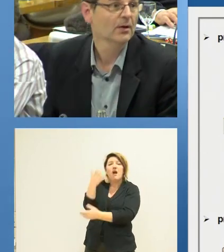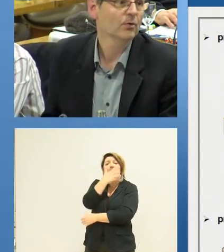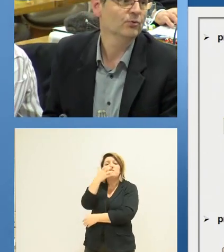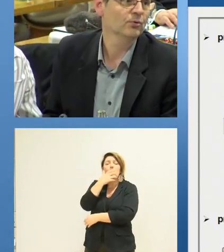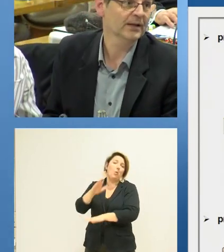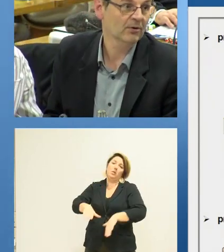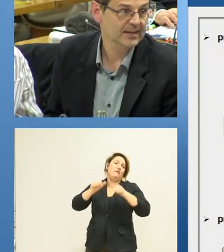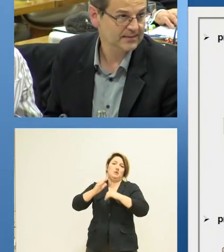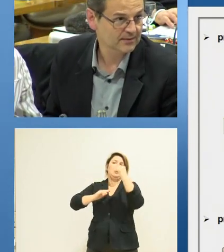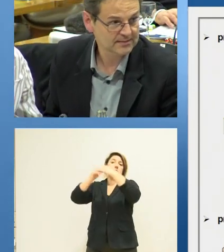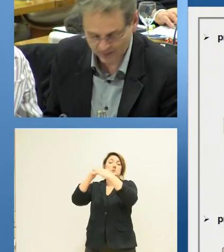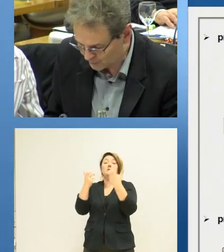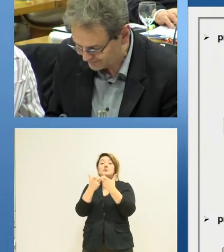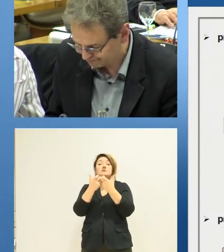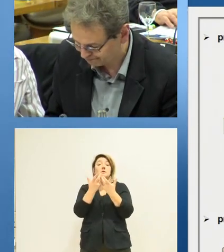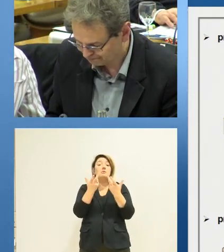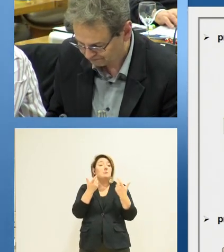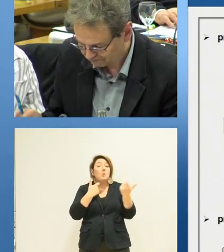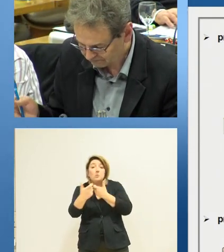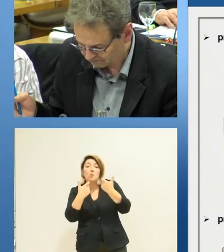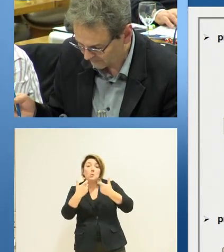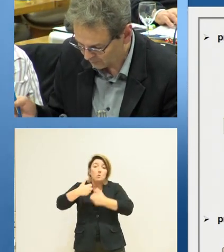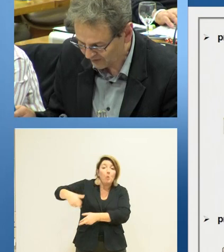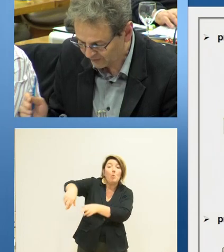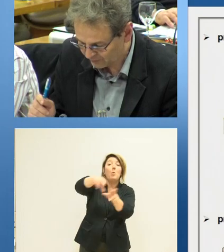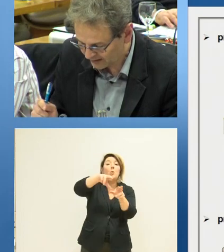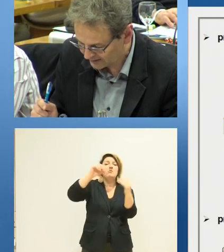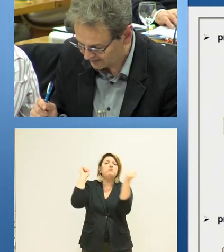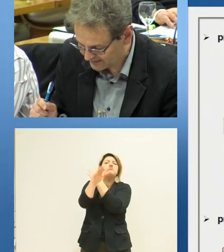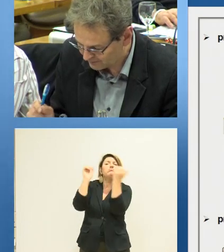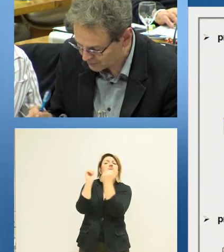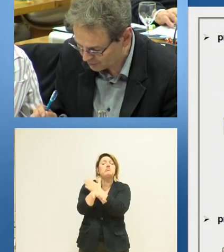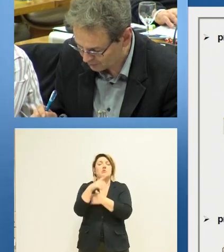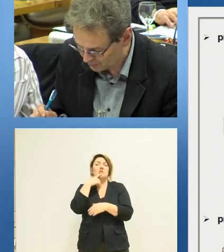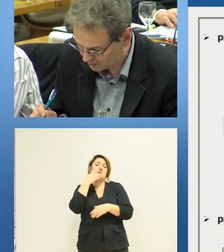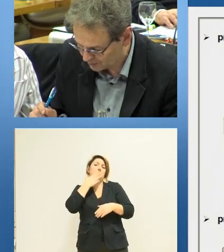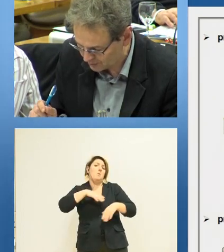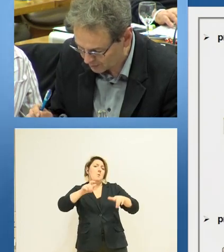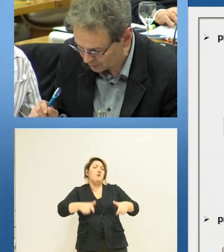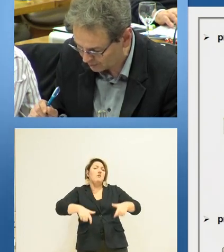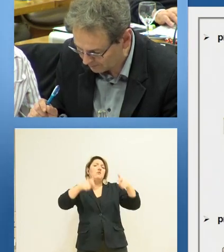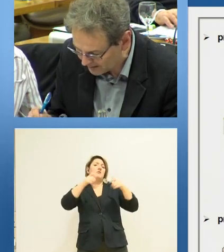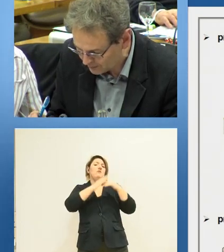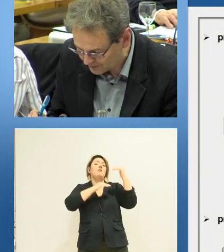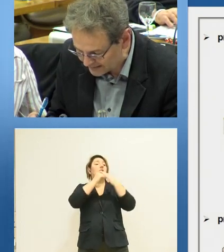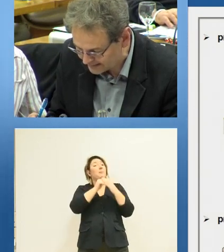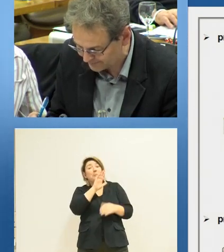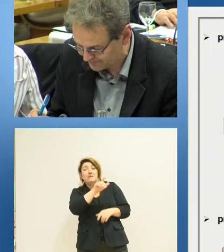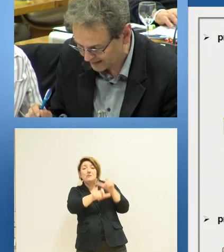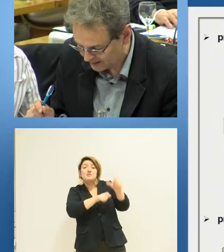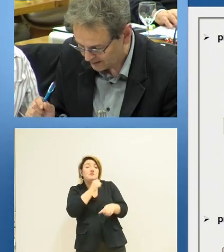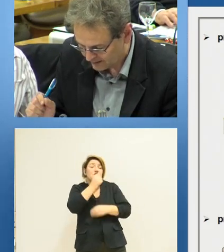autour des grands axes circuler donc ça c'est une caractéristique majeure de notre paix lui